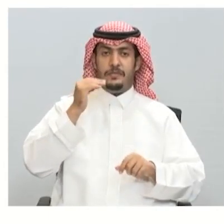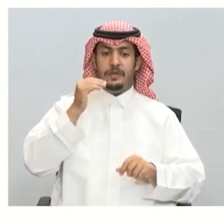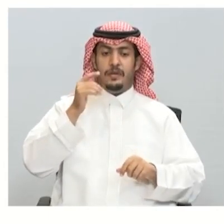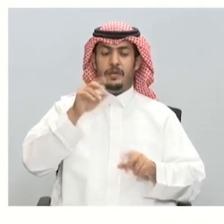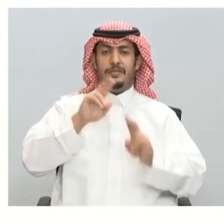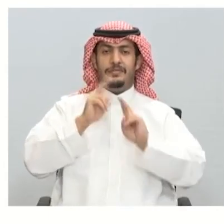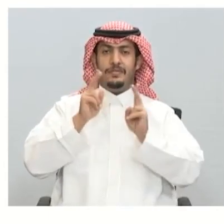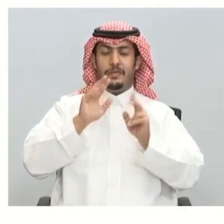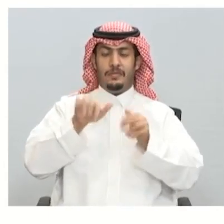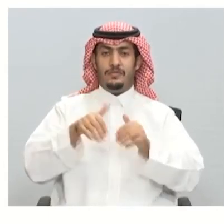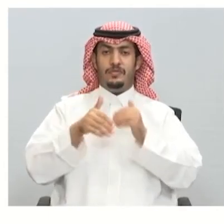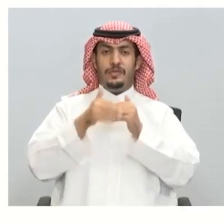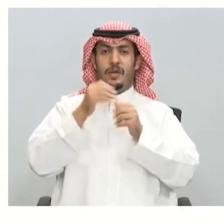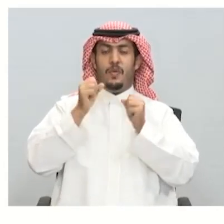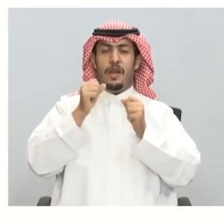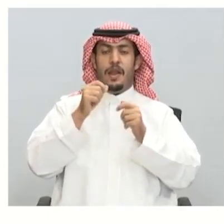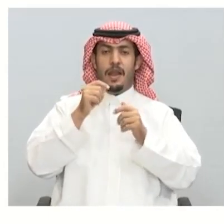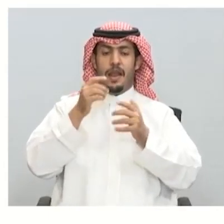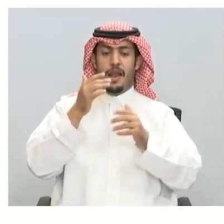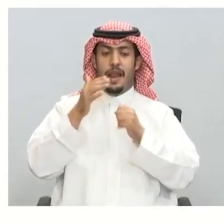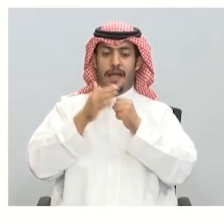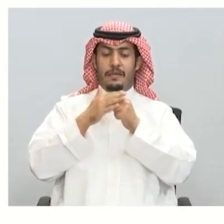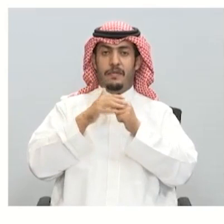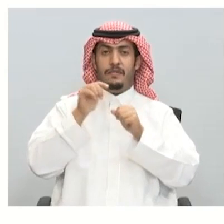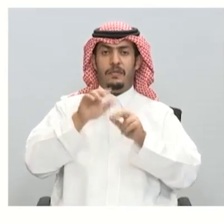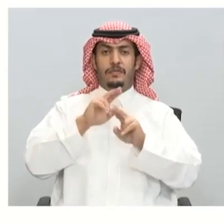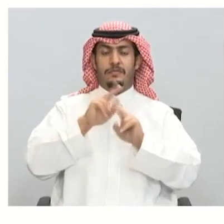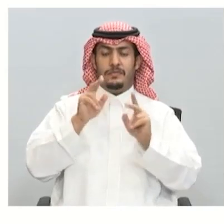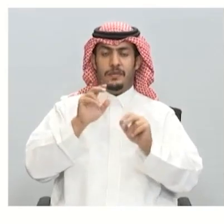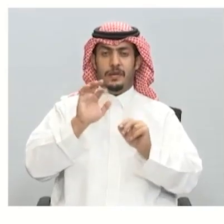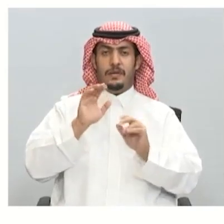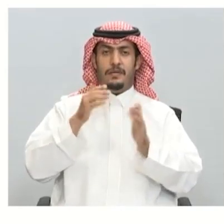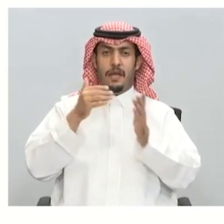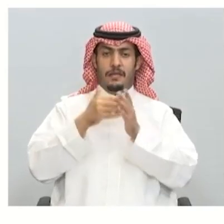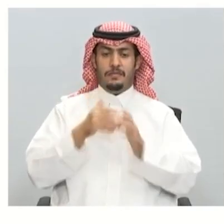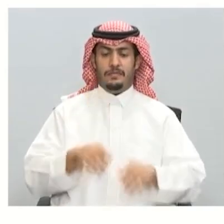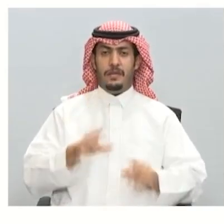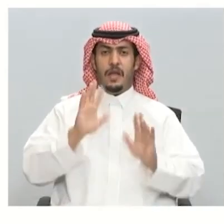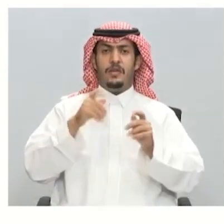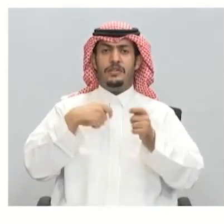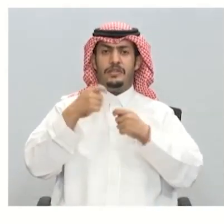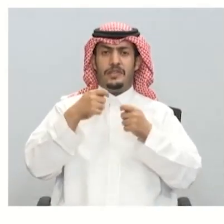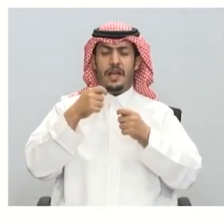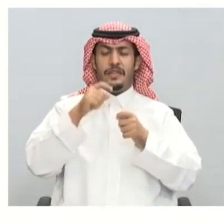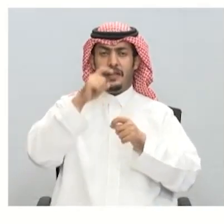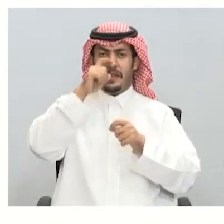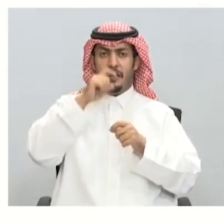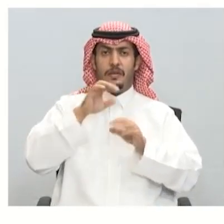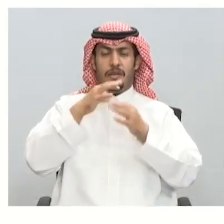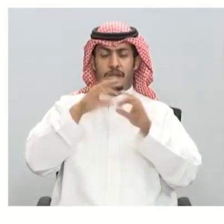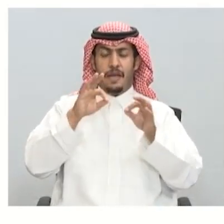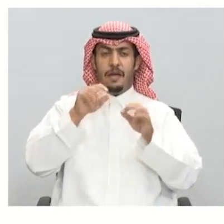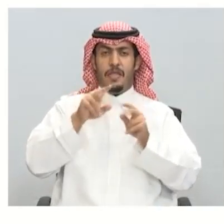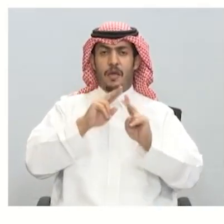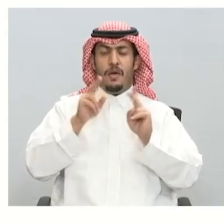هنالك نوع حديث وهو القوه الخدميه العامله في الخدمه على حد سوى كل اقتصاد يحتاج الى تكامل